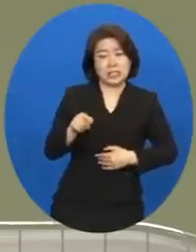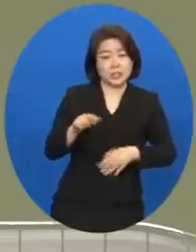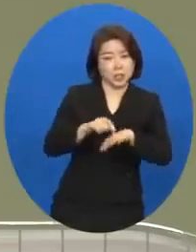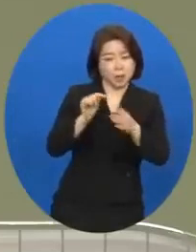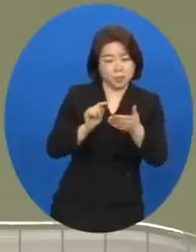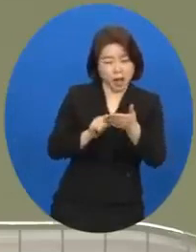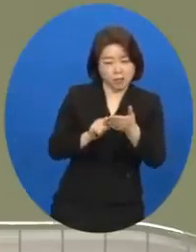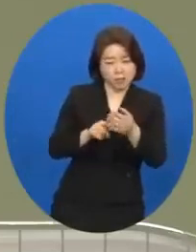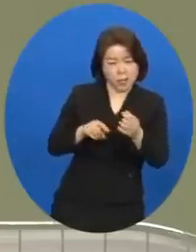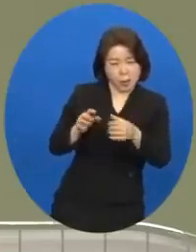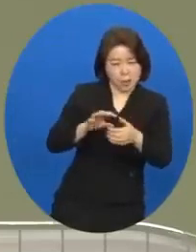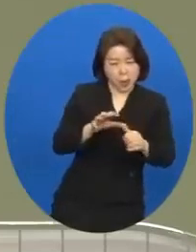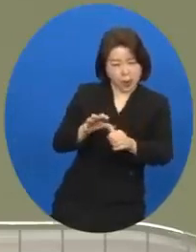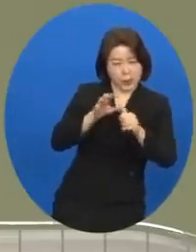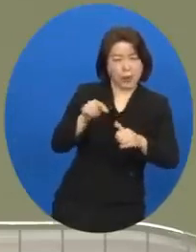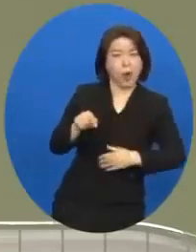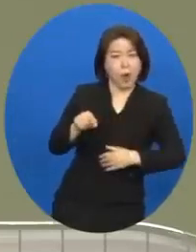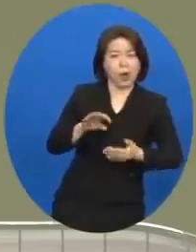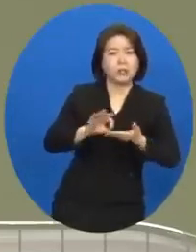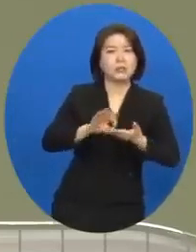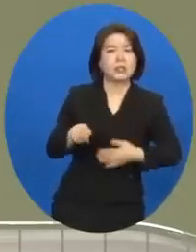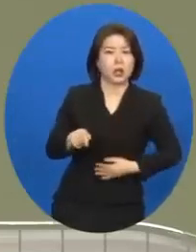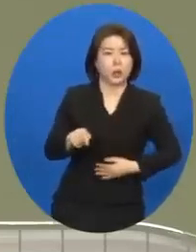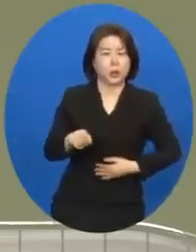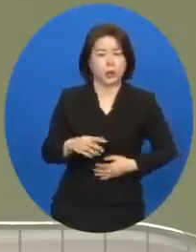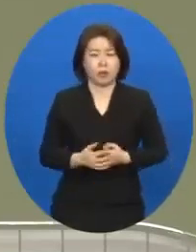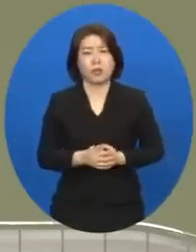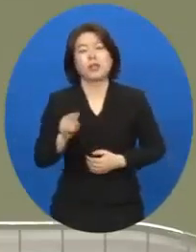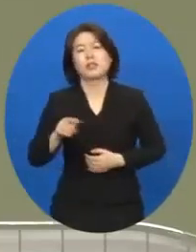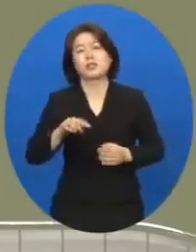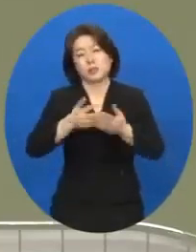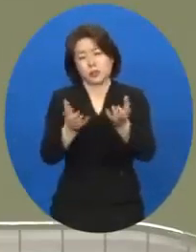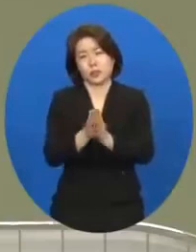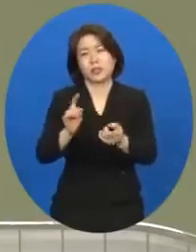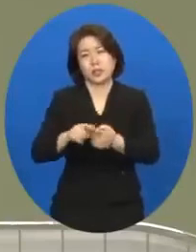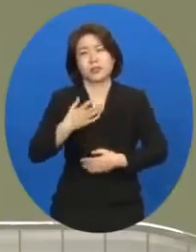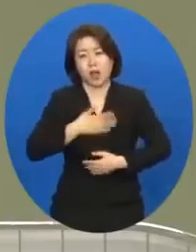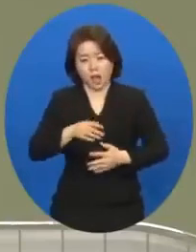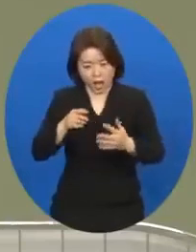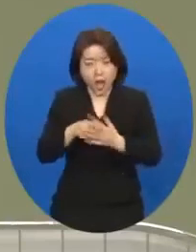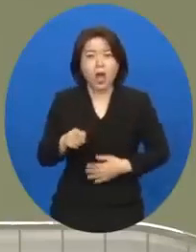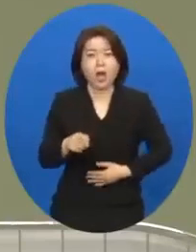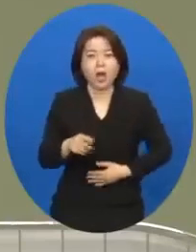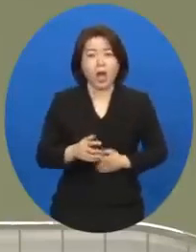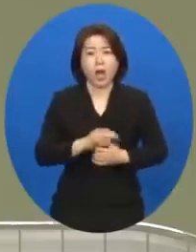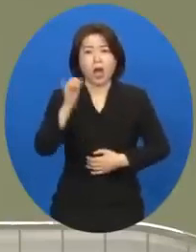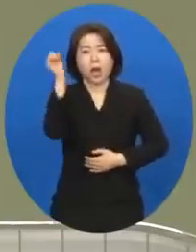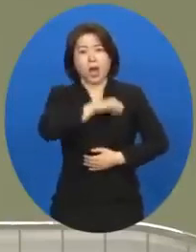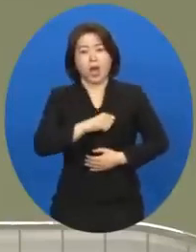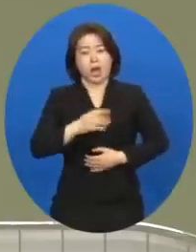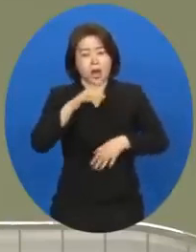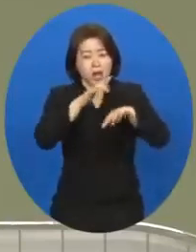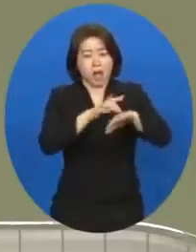마음을 사로잡고 있는 그 부분이에요. 그래서 알게 되는 거예요. 악마가 내 마음을